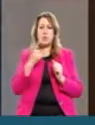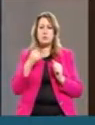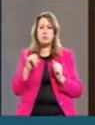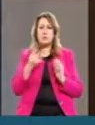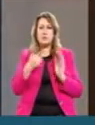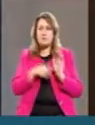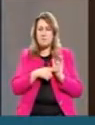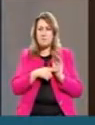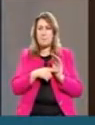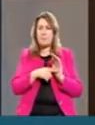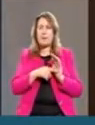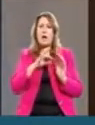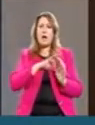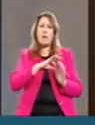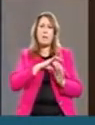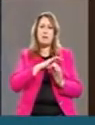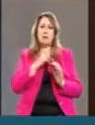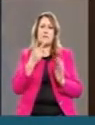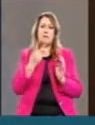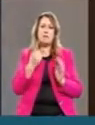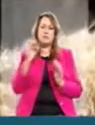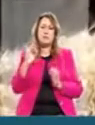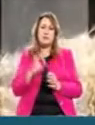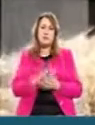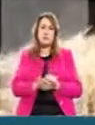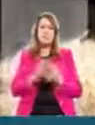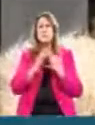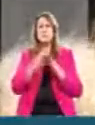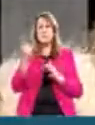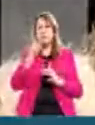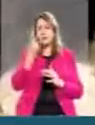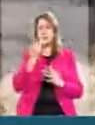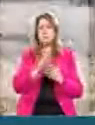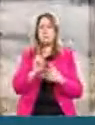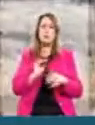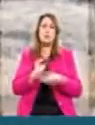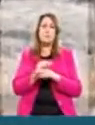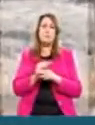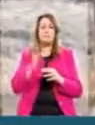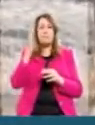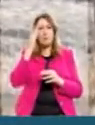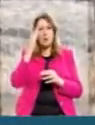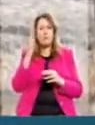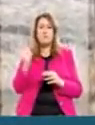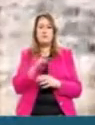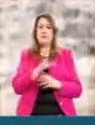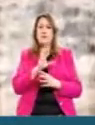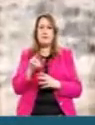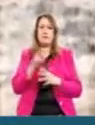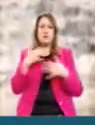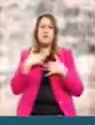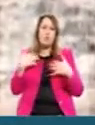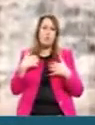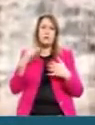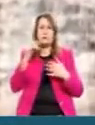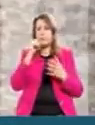район 37%. А также в Карабайском районе на 21%. В сельском хозяйстве наблюдается рост численности поголовья всех видов скота и